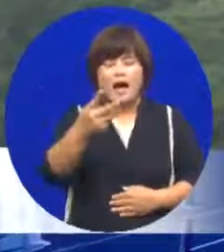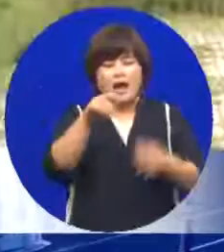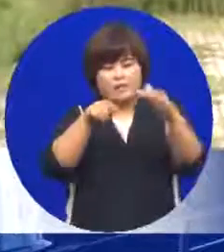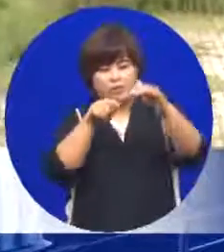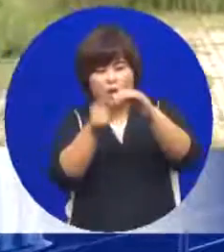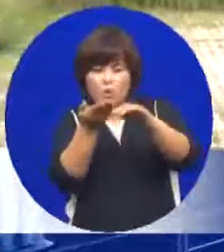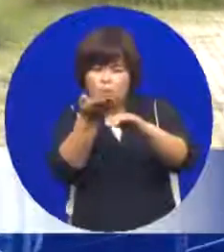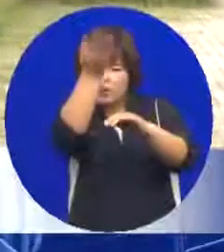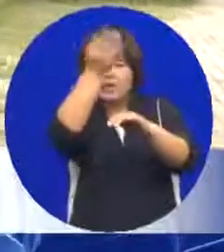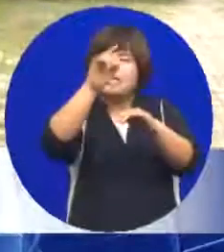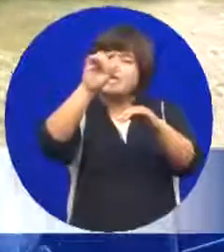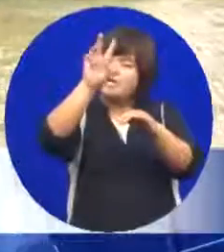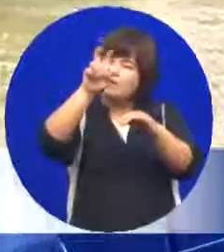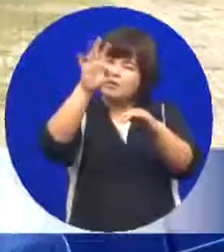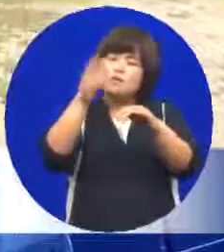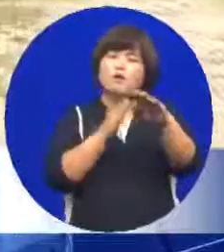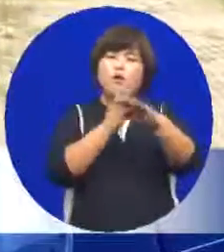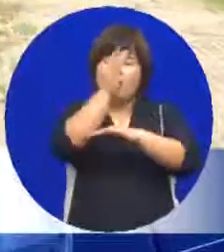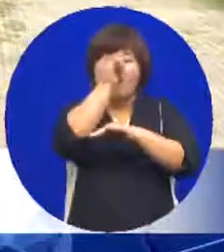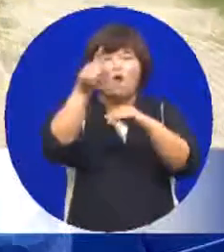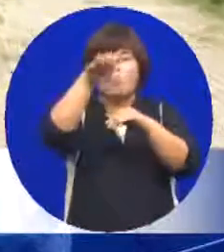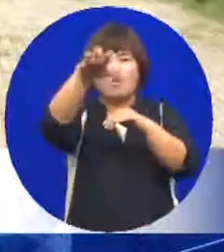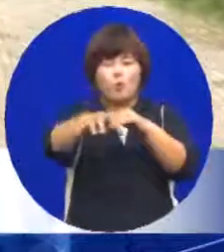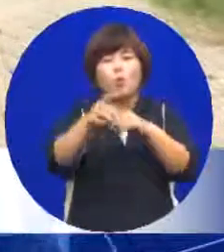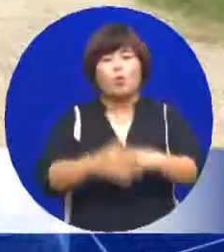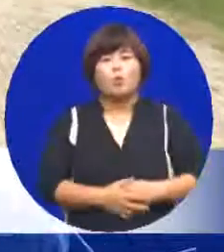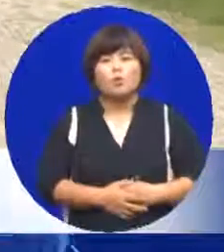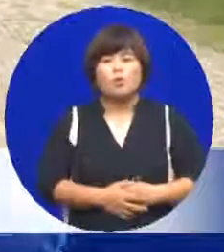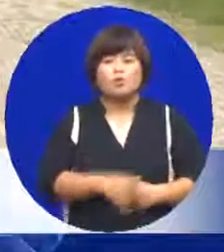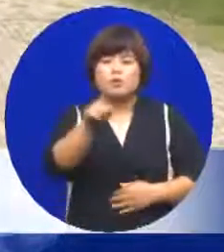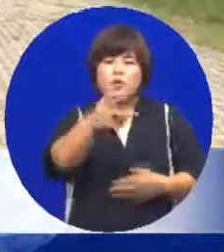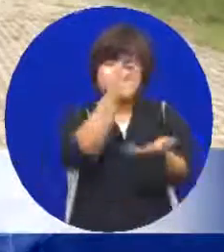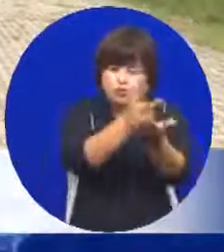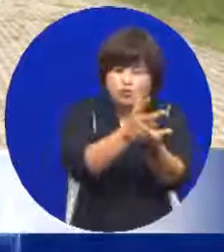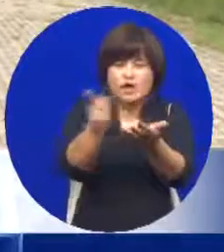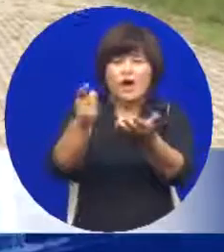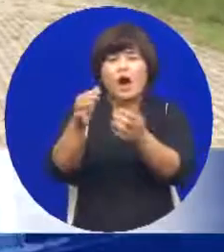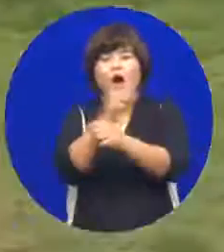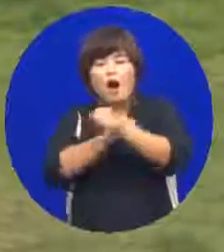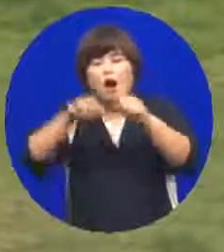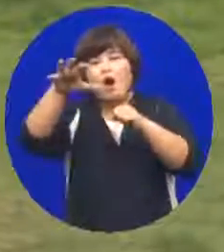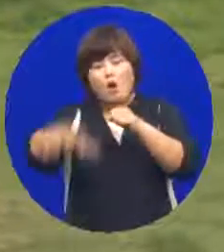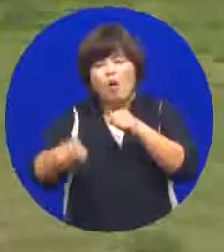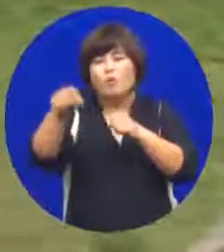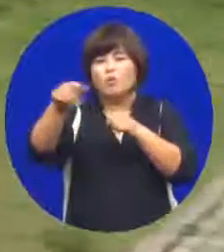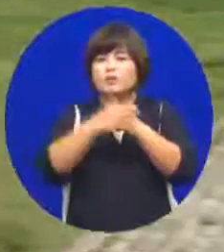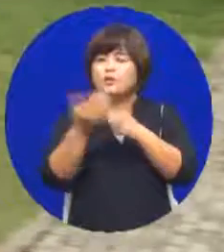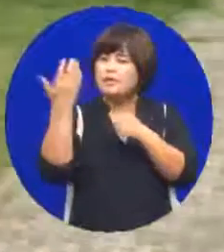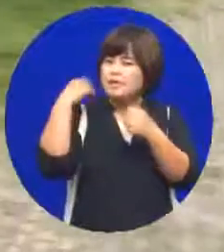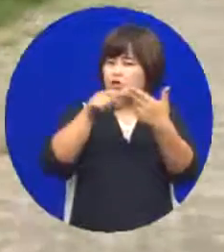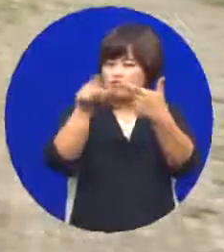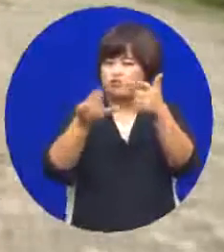하갈동 기흥터널 상부 2만 천여 제곱미터 부지에 38억 원을 들여 관중석과 주차장 등이 있는 테니스장을